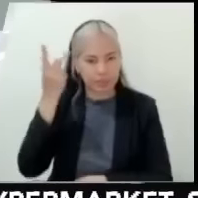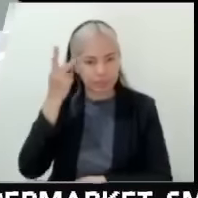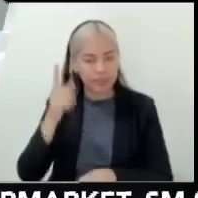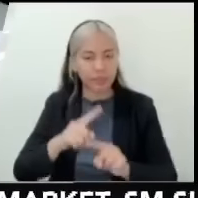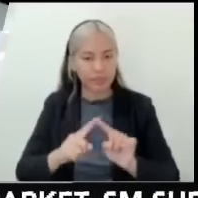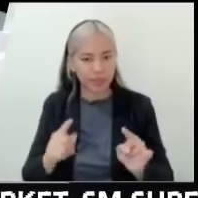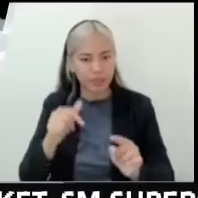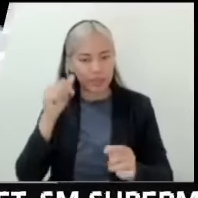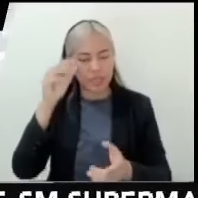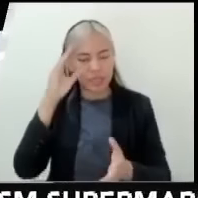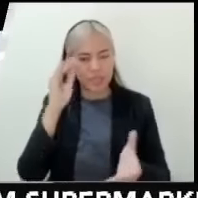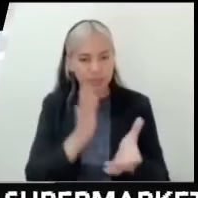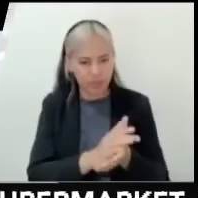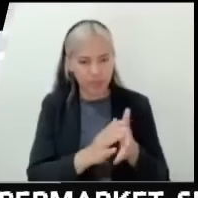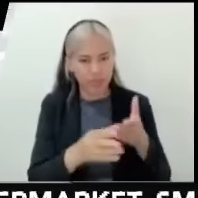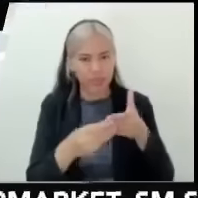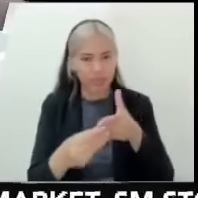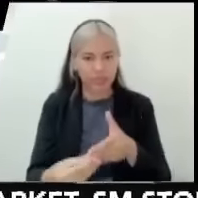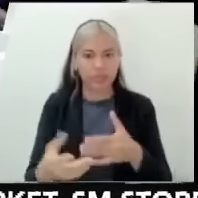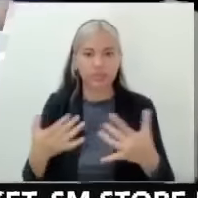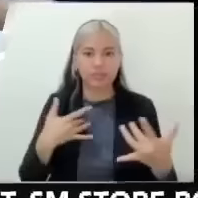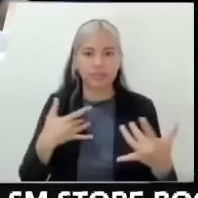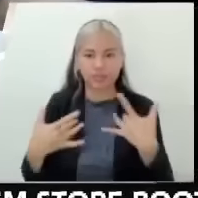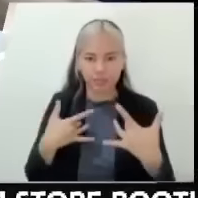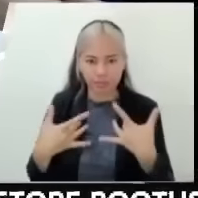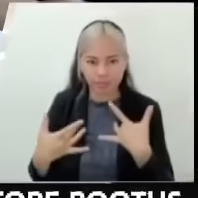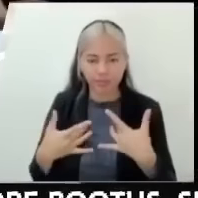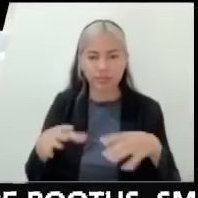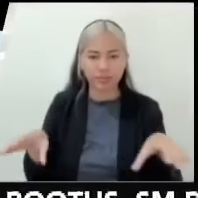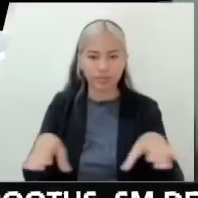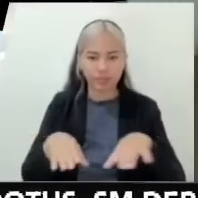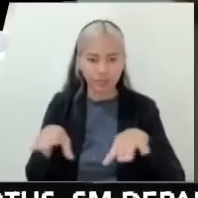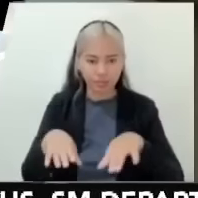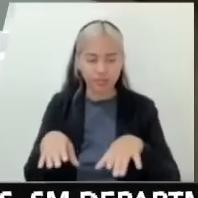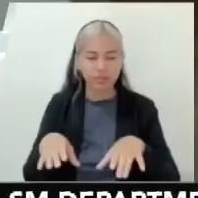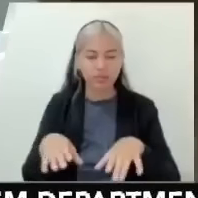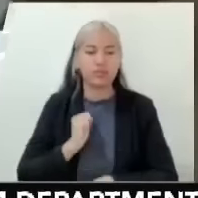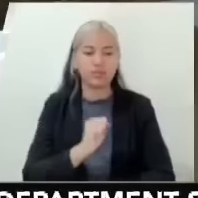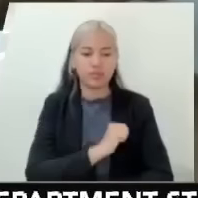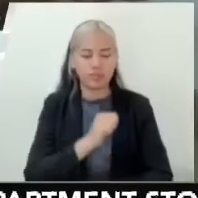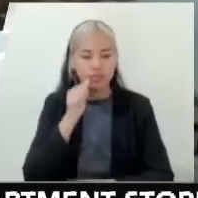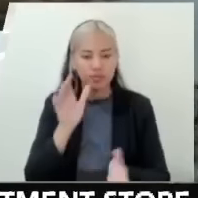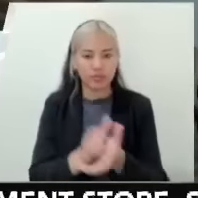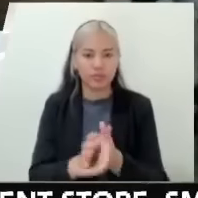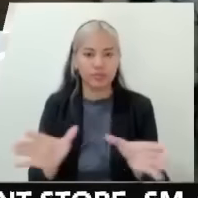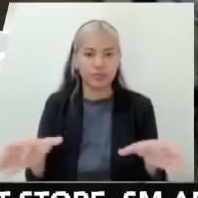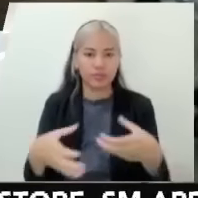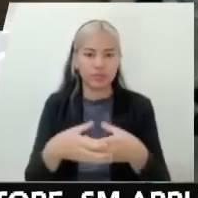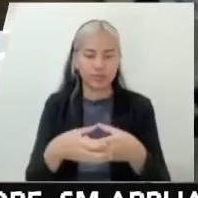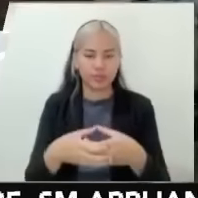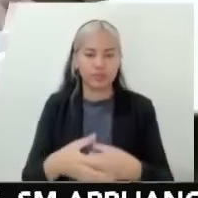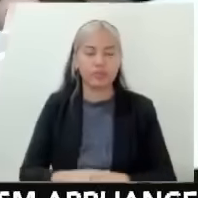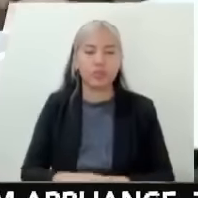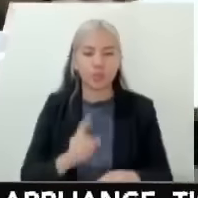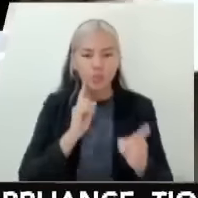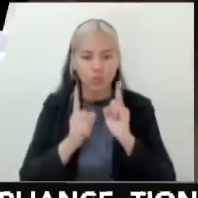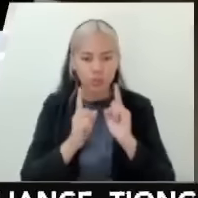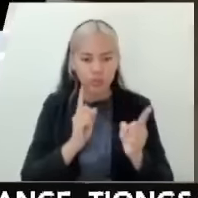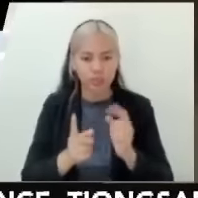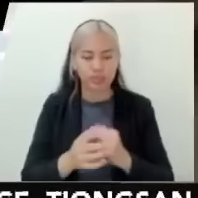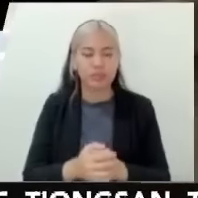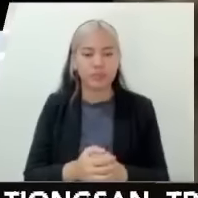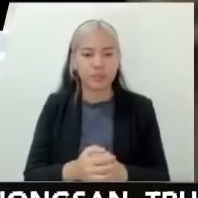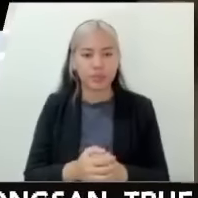magtrabaho talaga sa Senate Spouses Foundation at hindi lang photo ops. Nakausap niya raw ang misis ni dating SP Meg Zubiri na si Mrs.